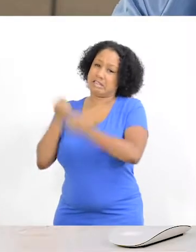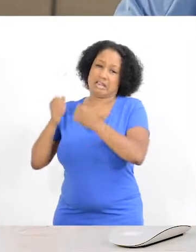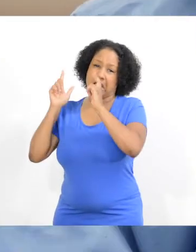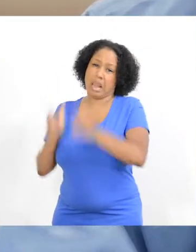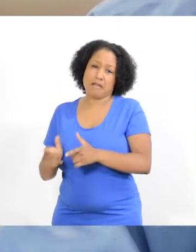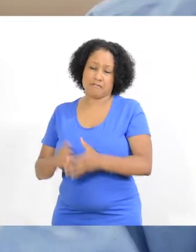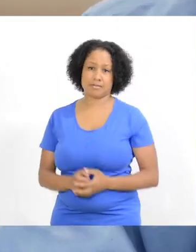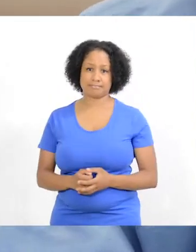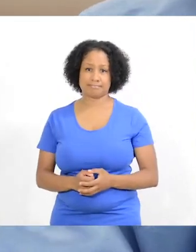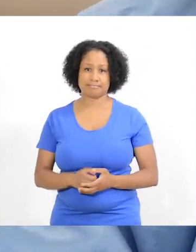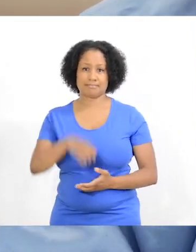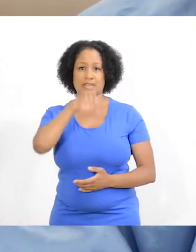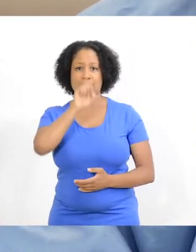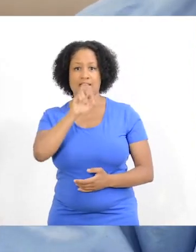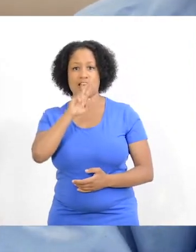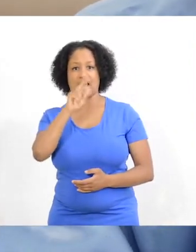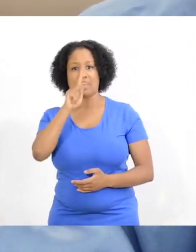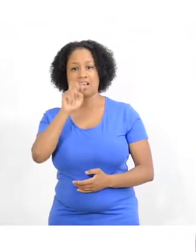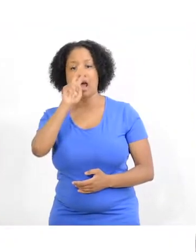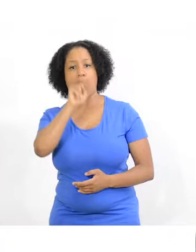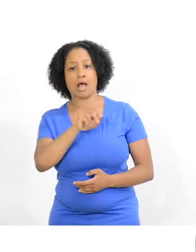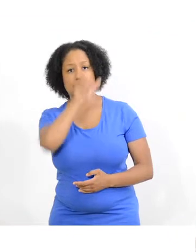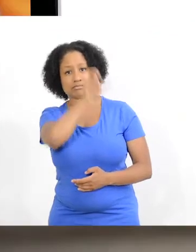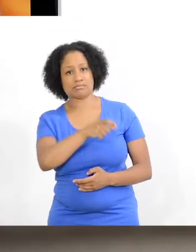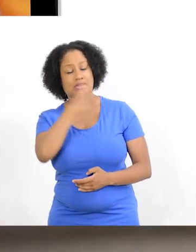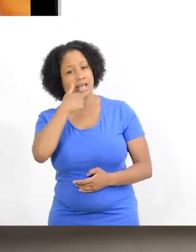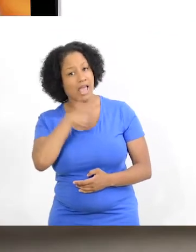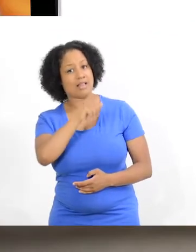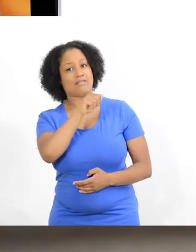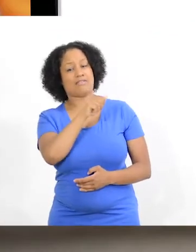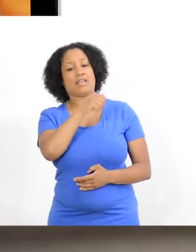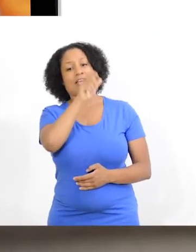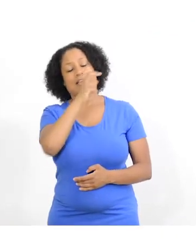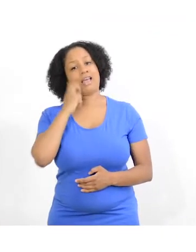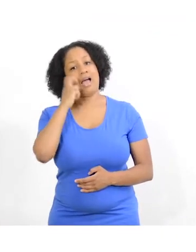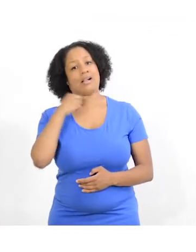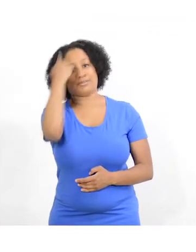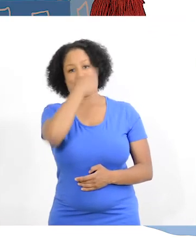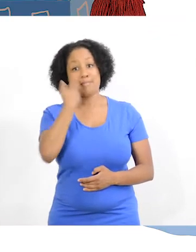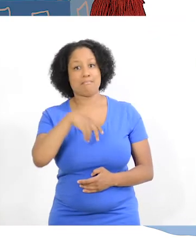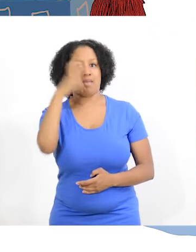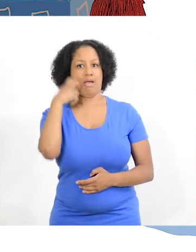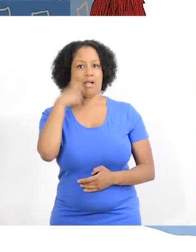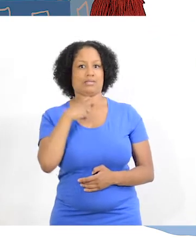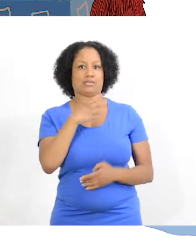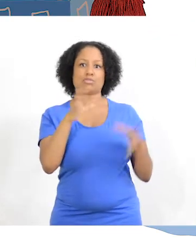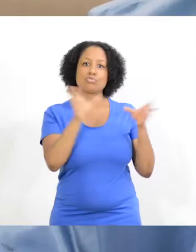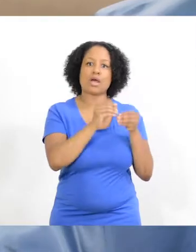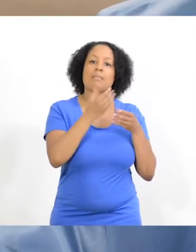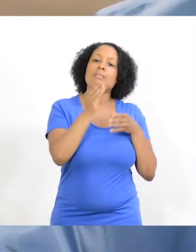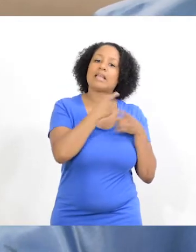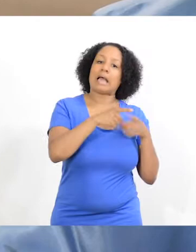Oder Erkan. Erkan ist 11, sieht aber viel älter aus. Ey, echt? Erkan ist in einer Chatgruppe mit Kindern aus seiner